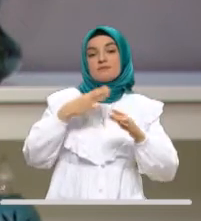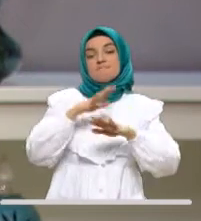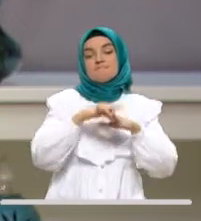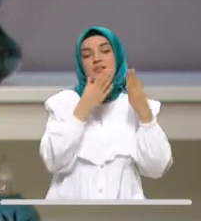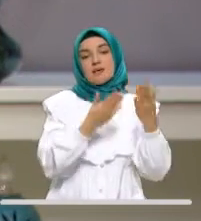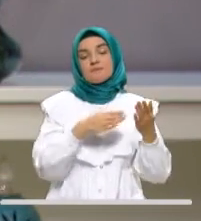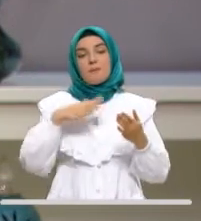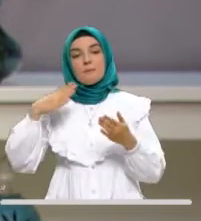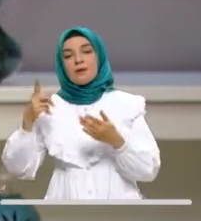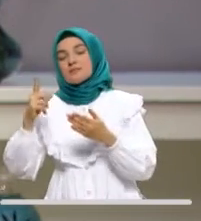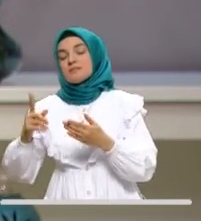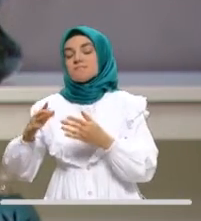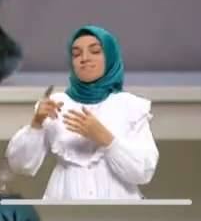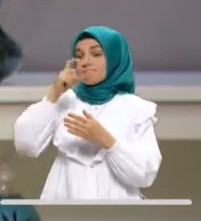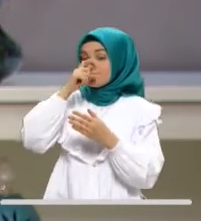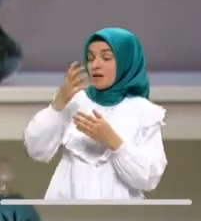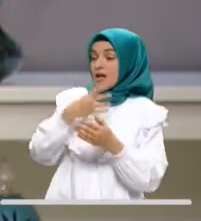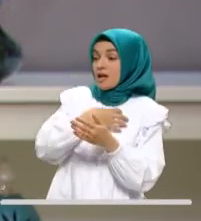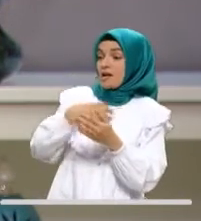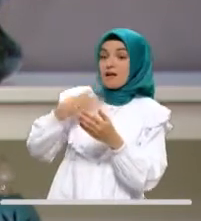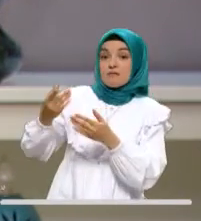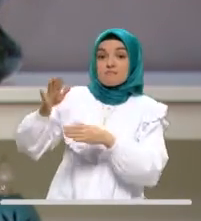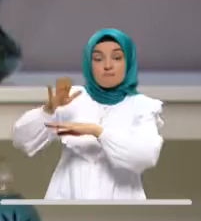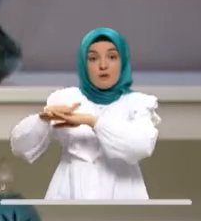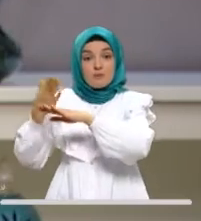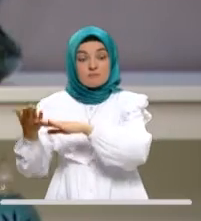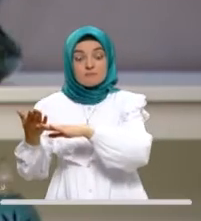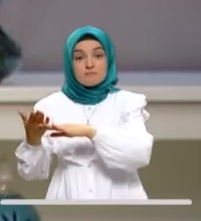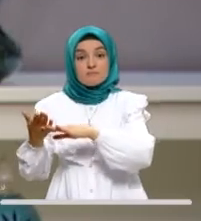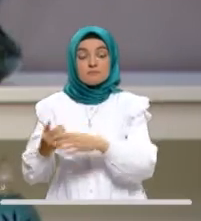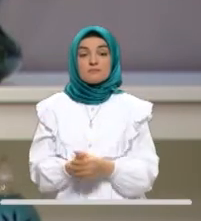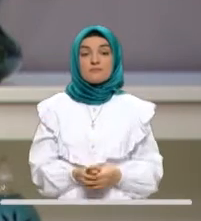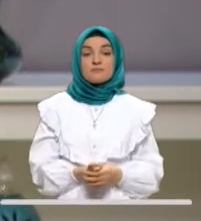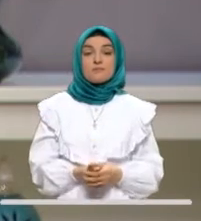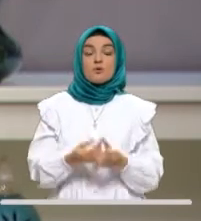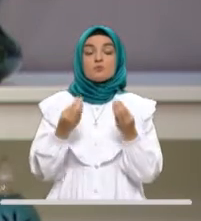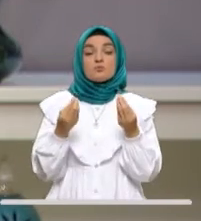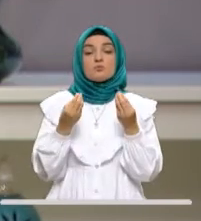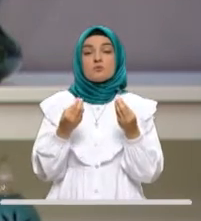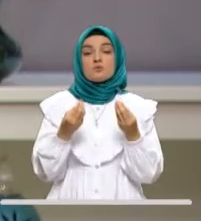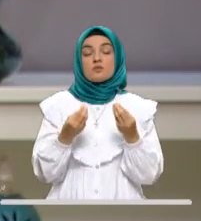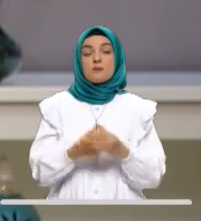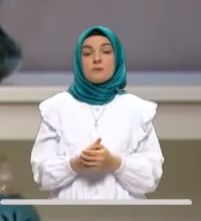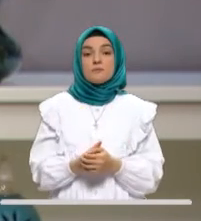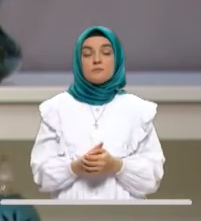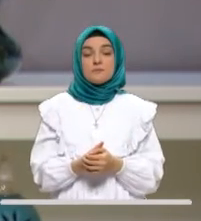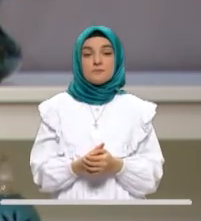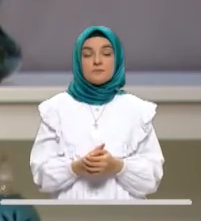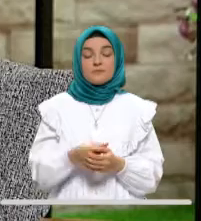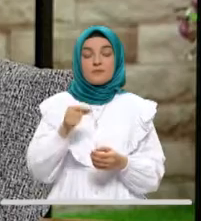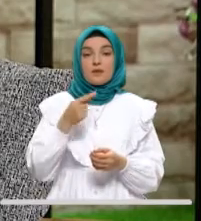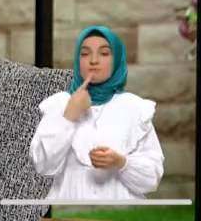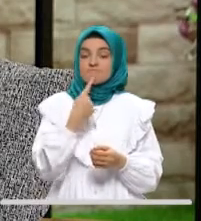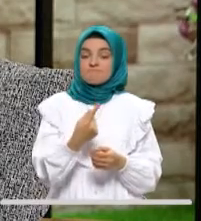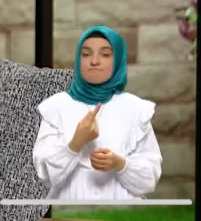yerde başka bir vakfiye bir bakıyorsunuz yine bir başka bir padişah annesi. Evet. Yani özenmemek mümkün değil gerçekten. Bunun üzerine ben hep şöyle